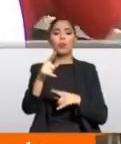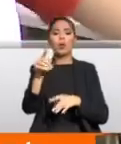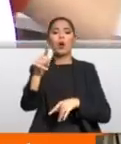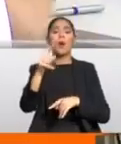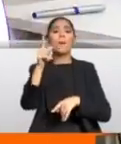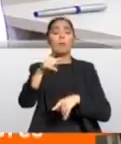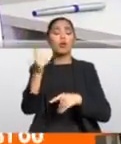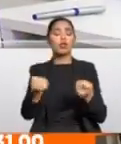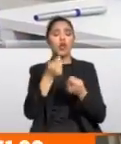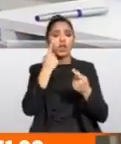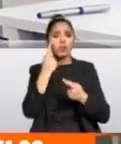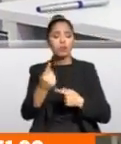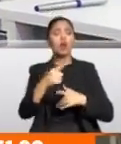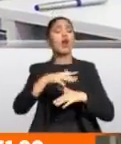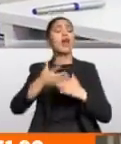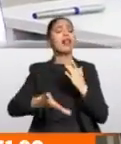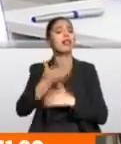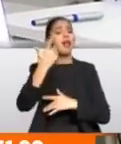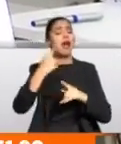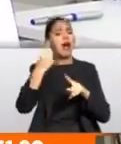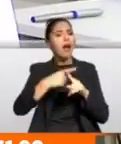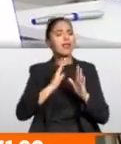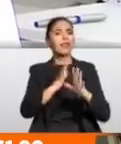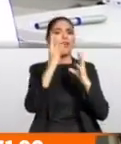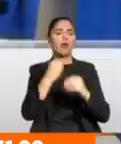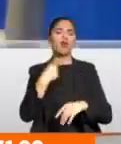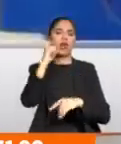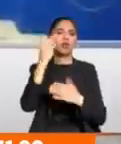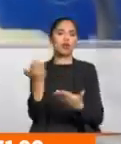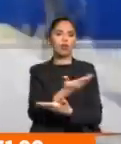bazı bu çalışmaların daha da artarak devam edeceğini düşünüyorum.